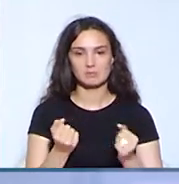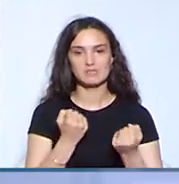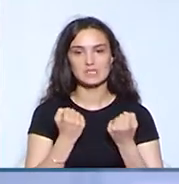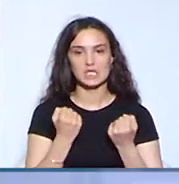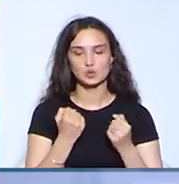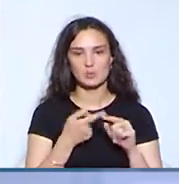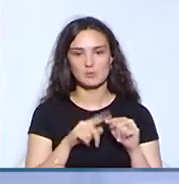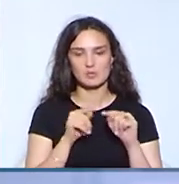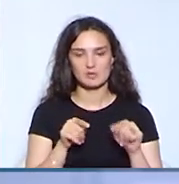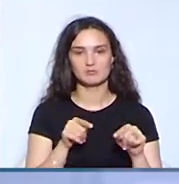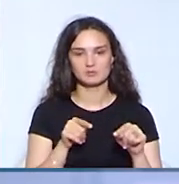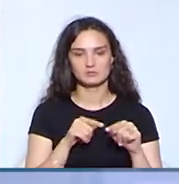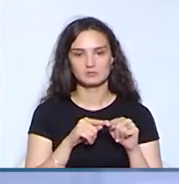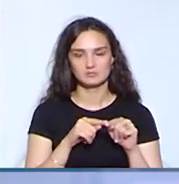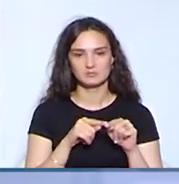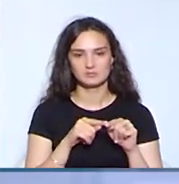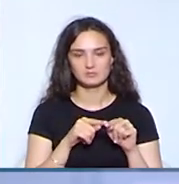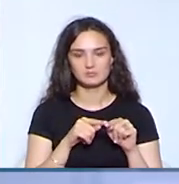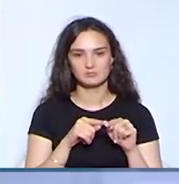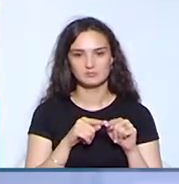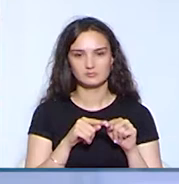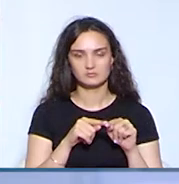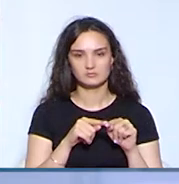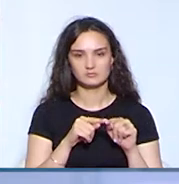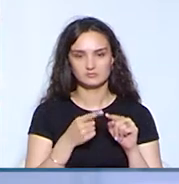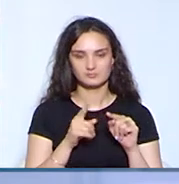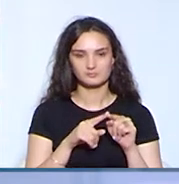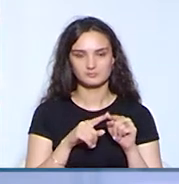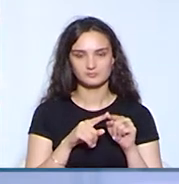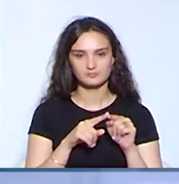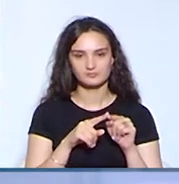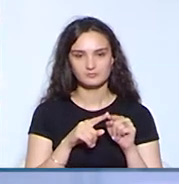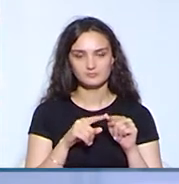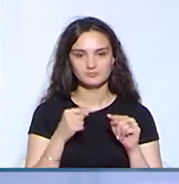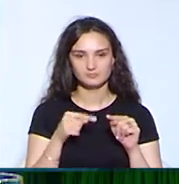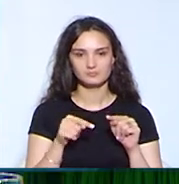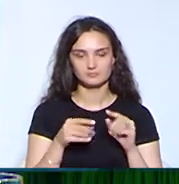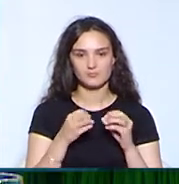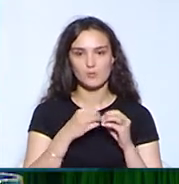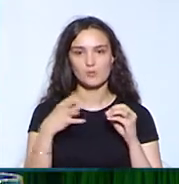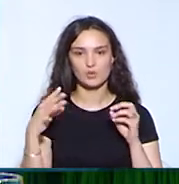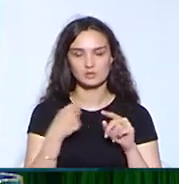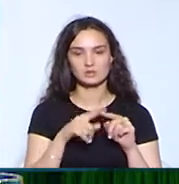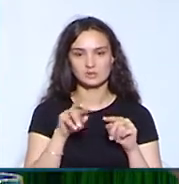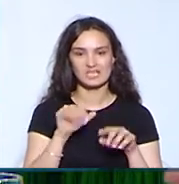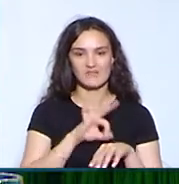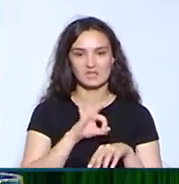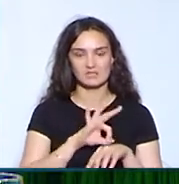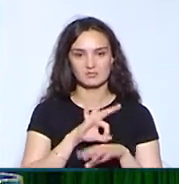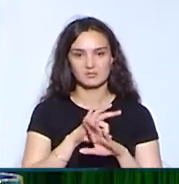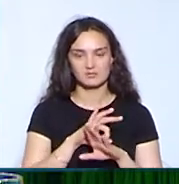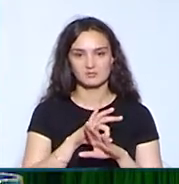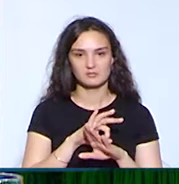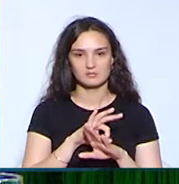მდგრადობა ამ ეგრეთ წოდებული გეპატოციტების და სწორედ ტრიგერი ხდება ეგრეთ წოდებული ბოლი, გამშვები მექანიზმი დაავადების